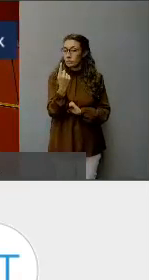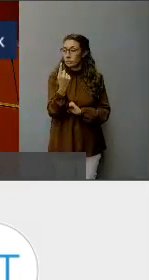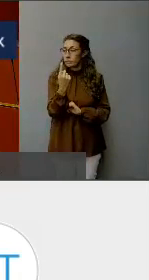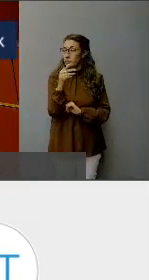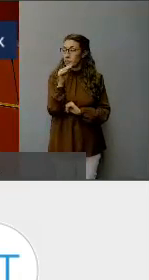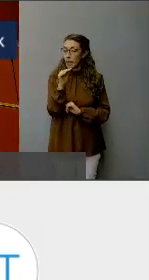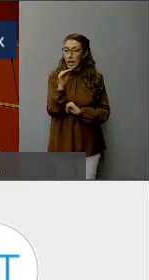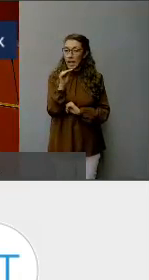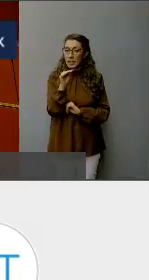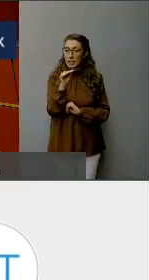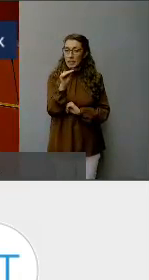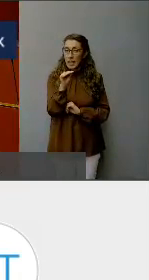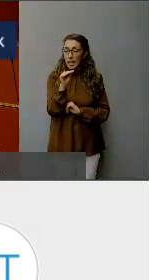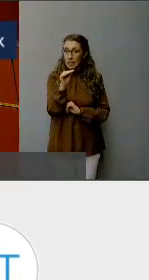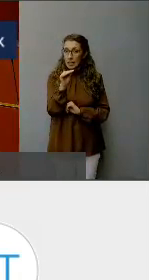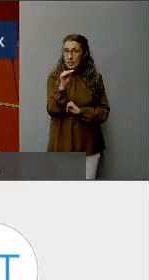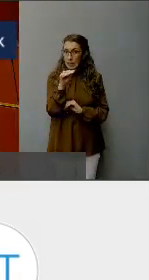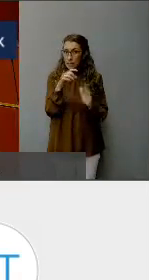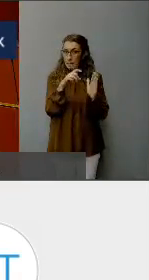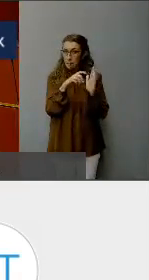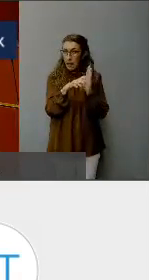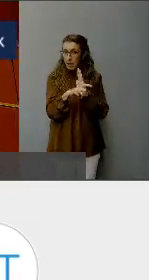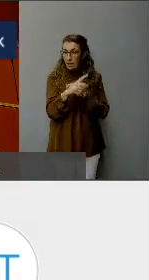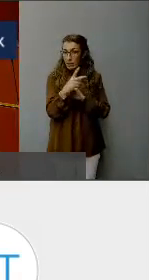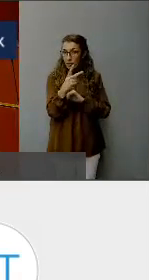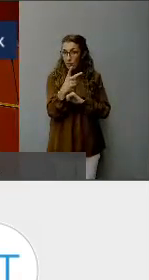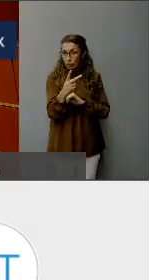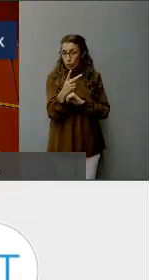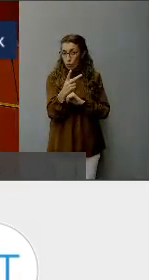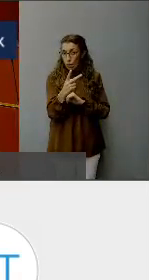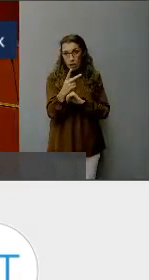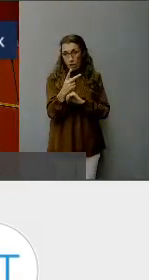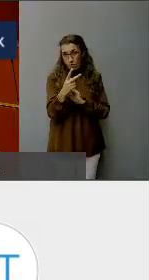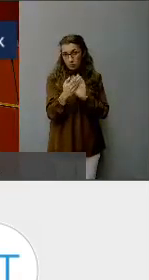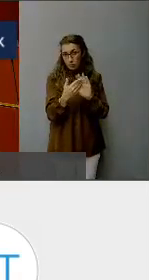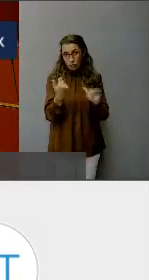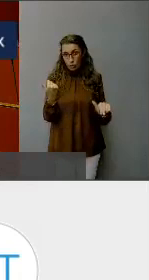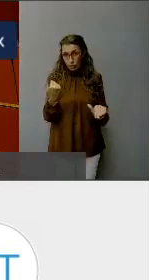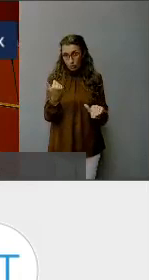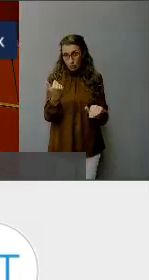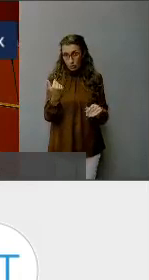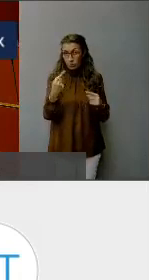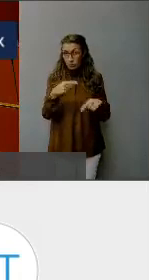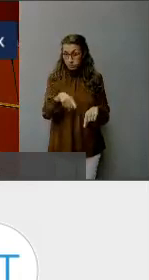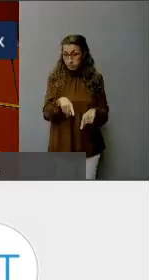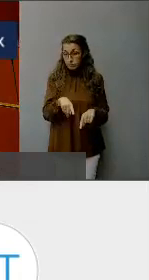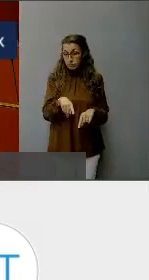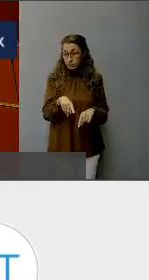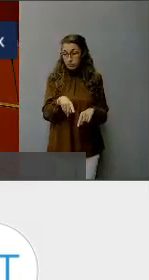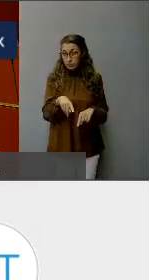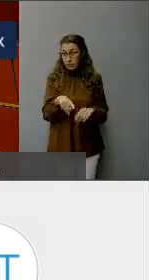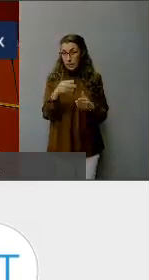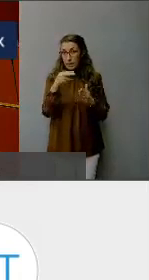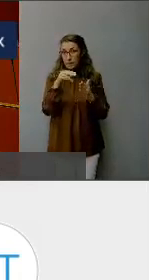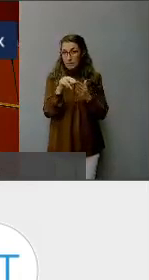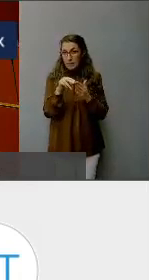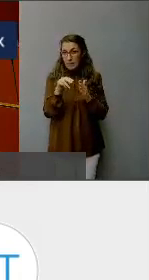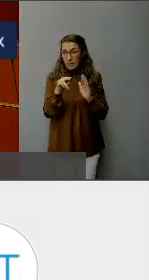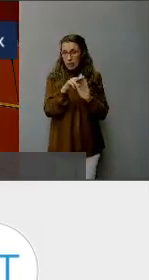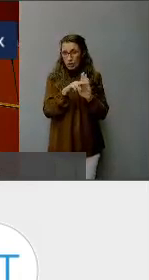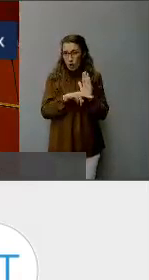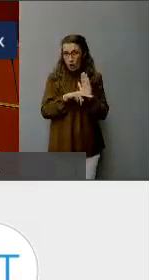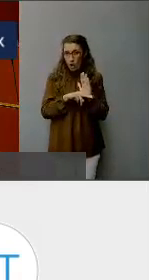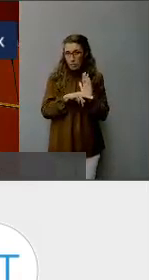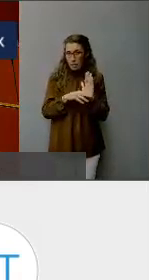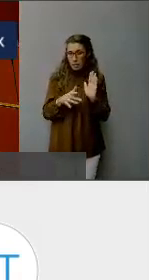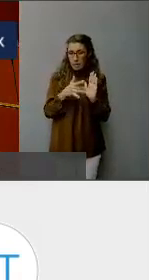il paragrafo 2 stiamo parlando sono tutti gli emendamenti che intervengono nella norma che sta a pagina da pagina 14